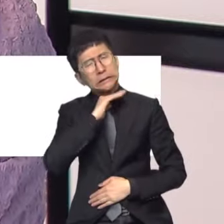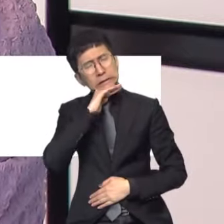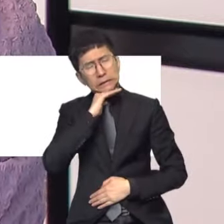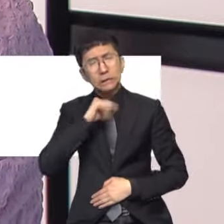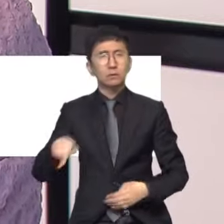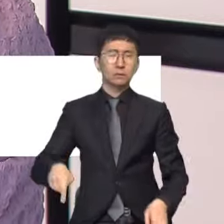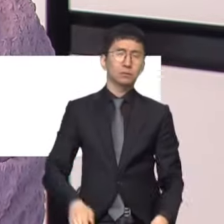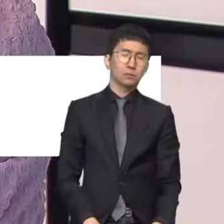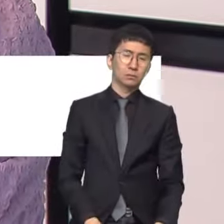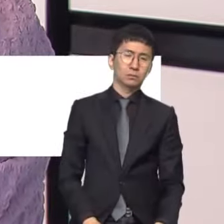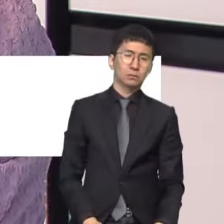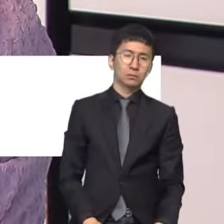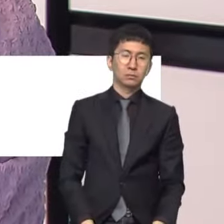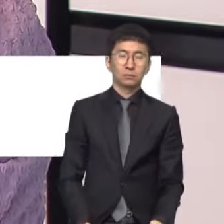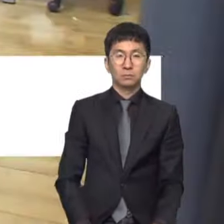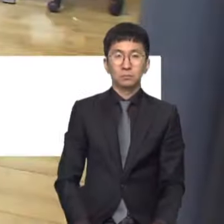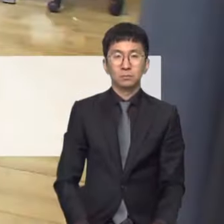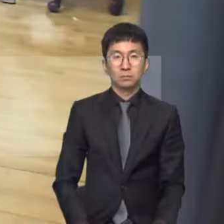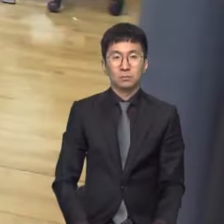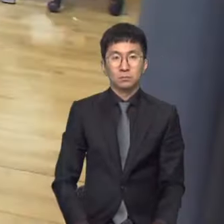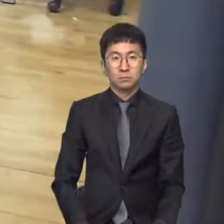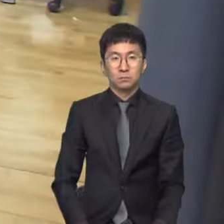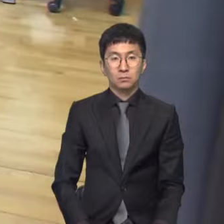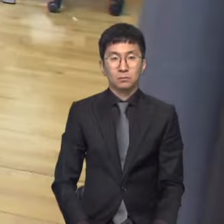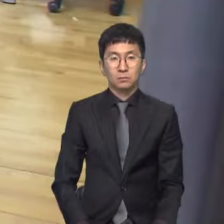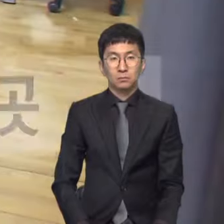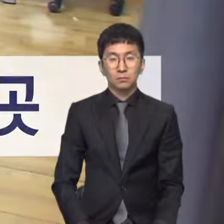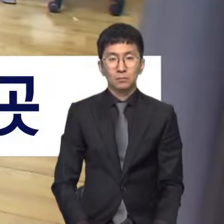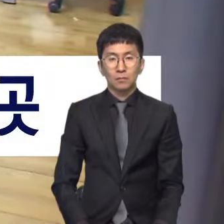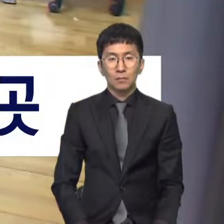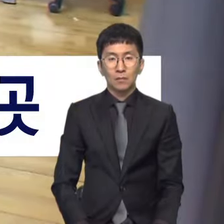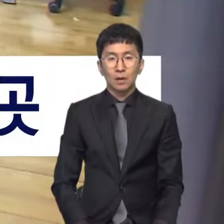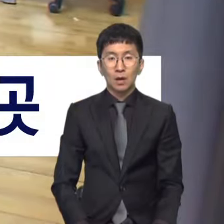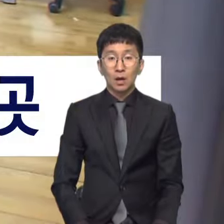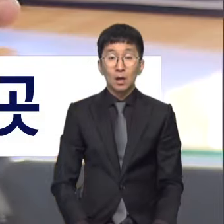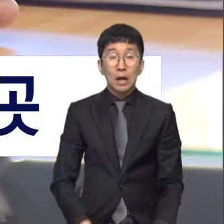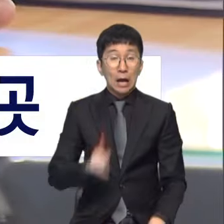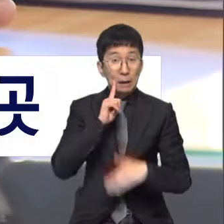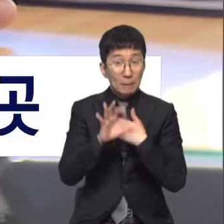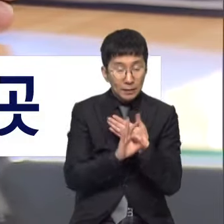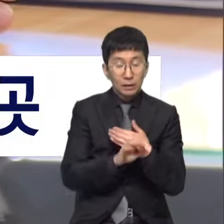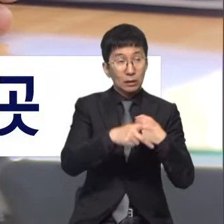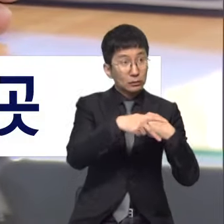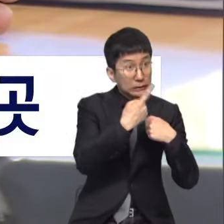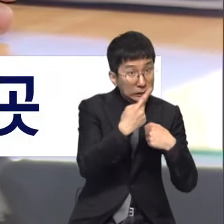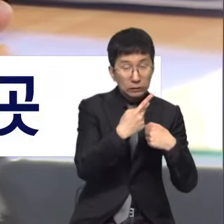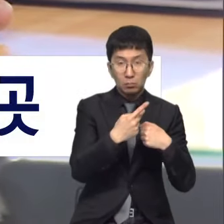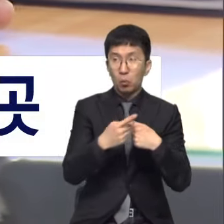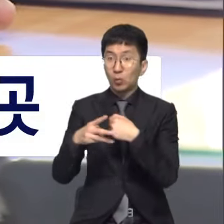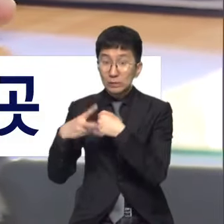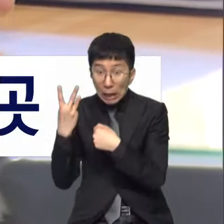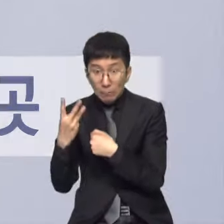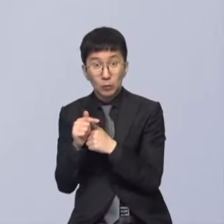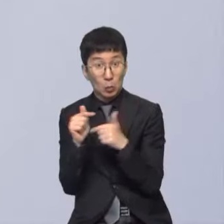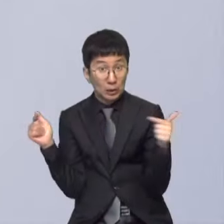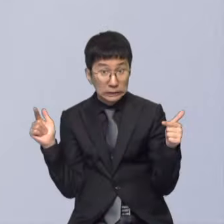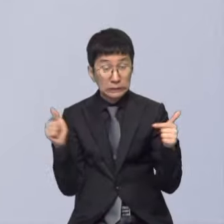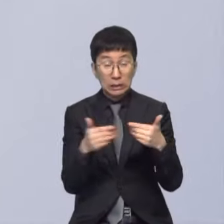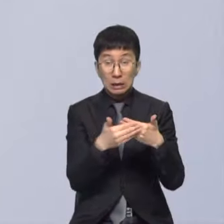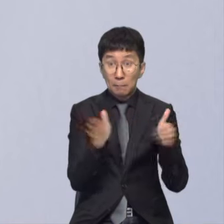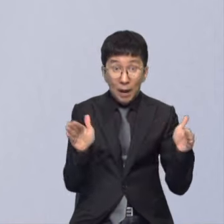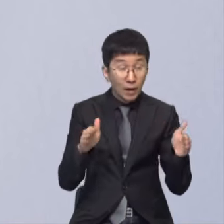기다려야 되고 그런 경우가 많죠. 한개 학년이라도 과밀인 초등학교는 서울에만 65곳이나 됩니다.